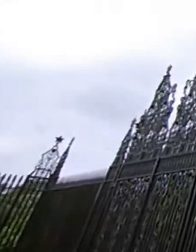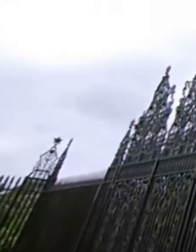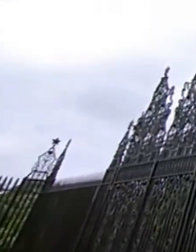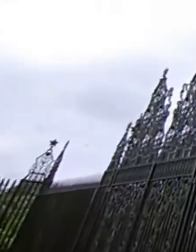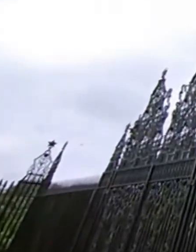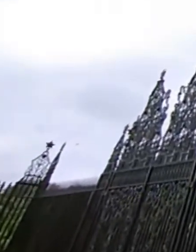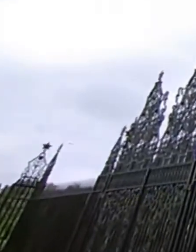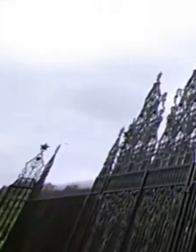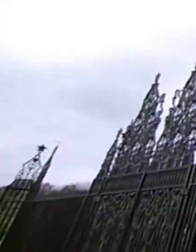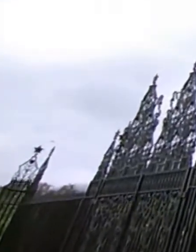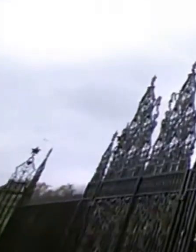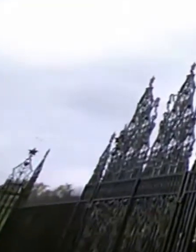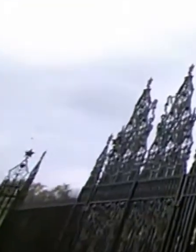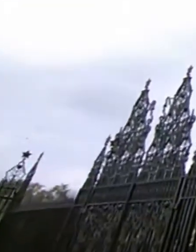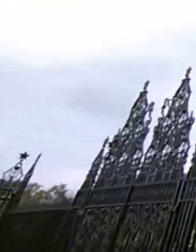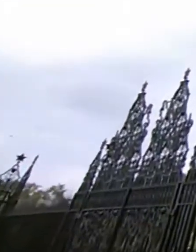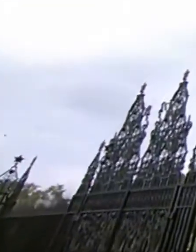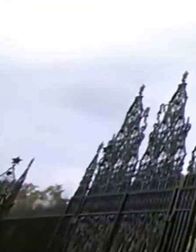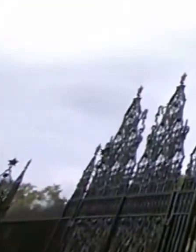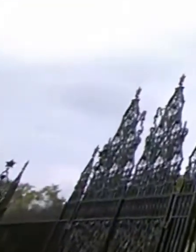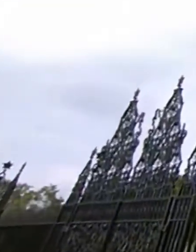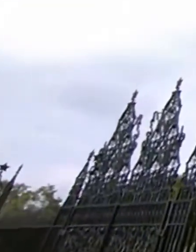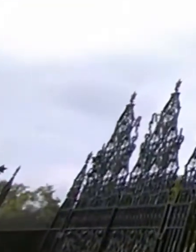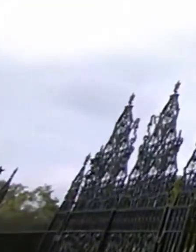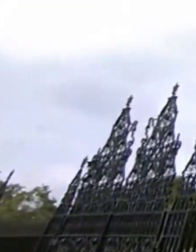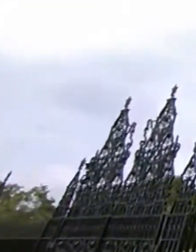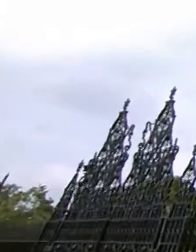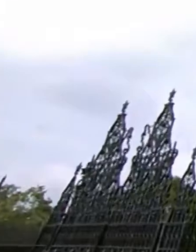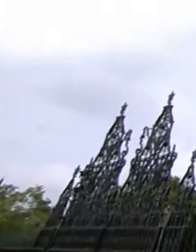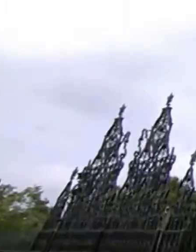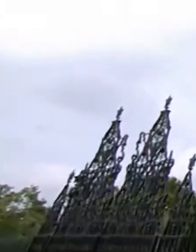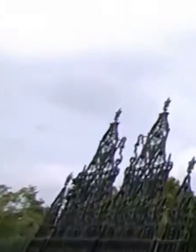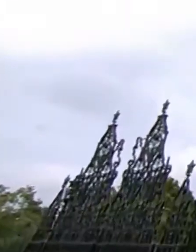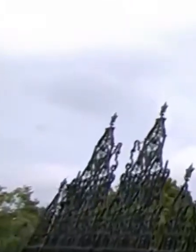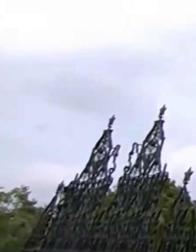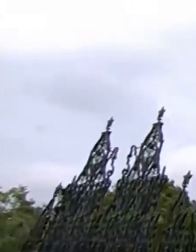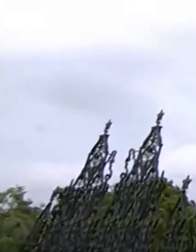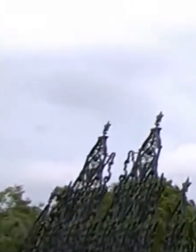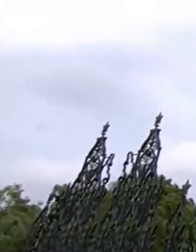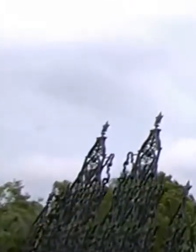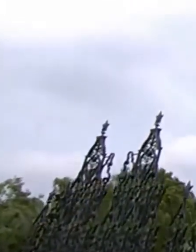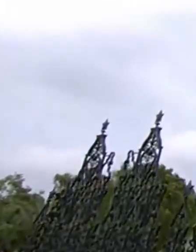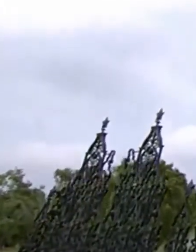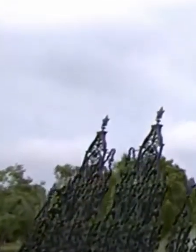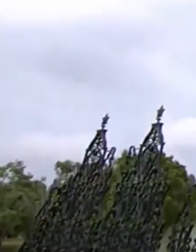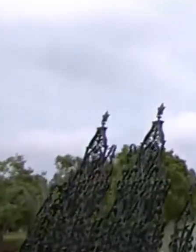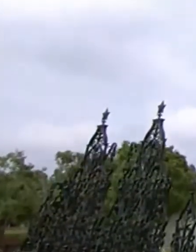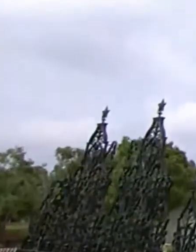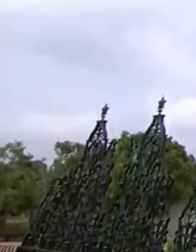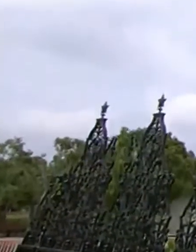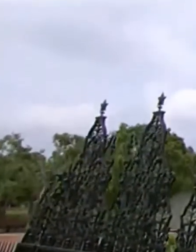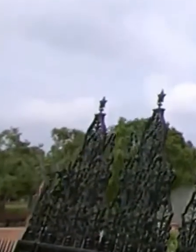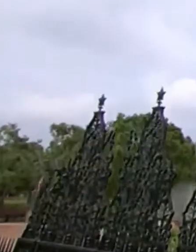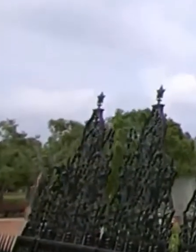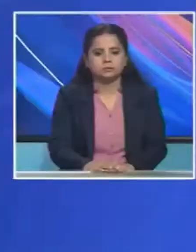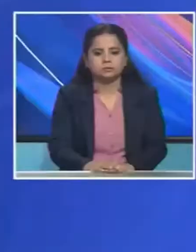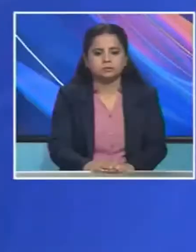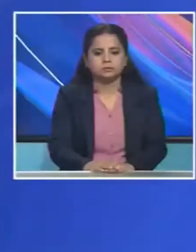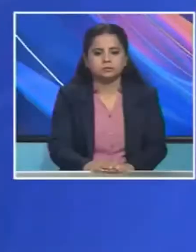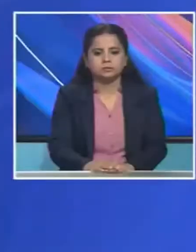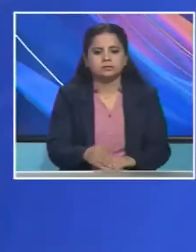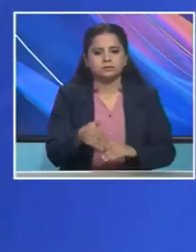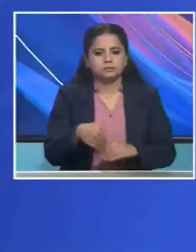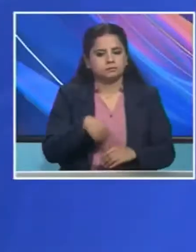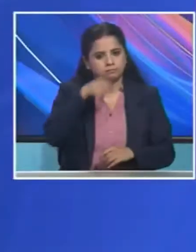नमस्कार। आप सभी का इस विशेष प्रसारण में हार्दिक स्वागत है। आज भारत इतिहास रचने जा रहा